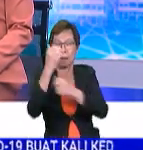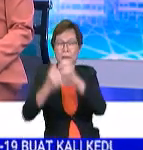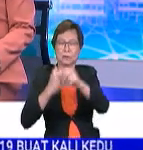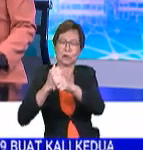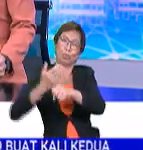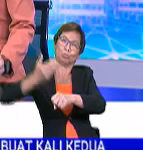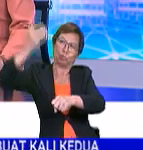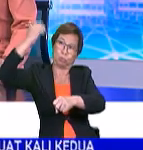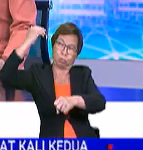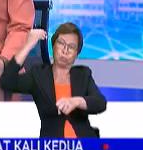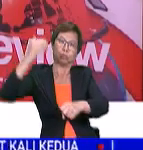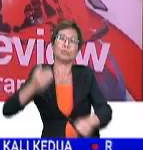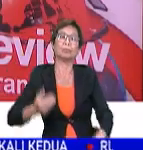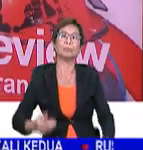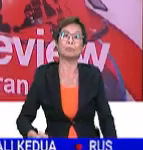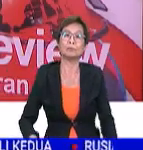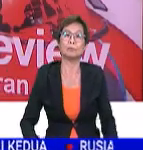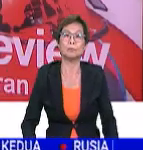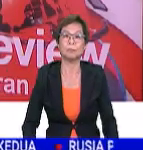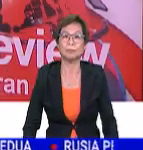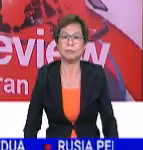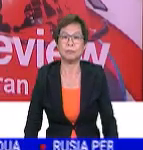sebelumnya.